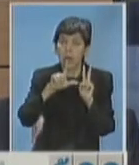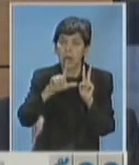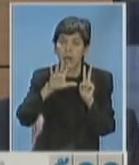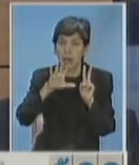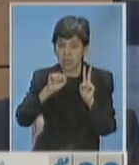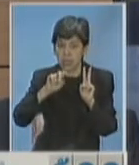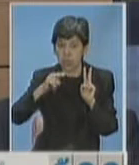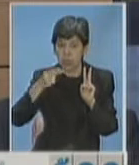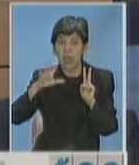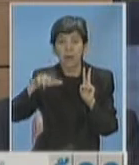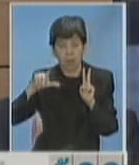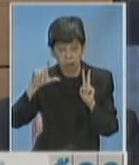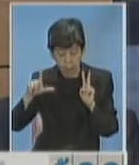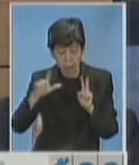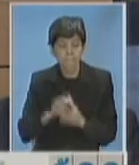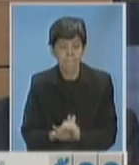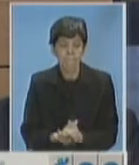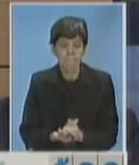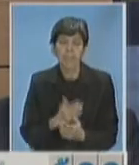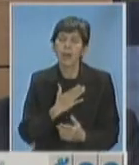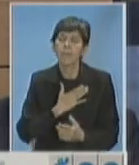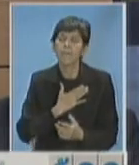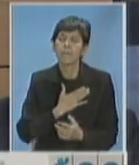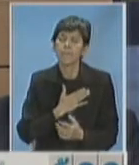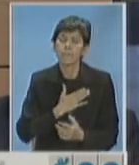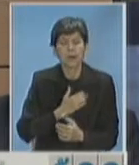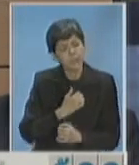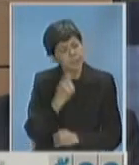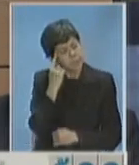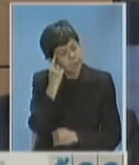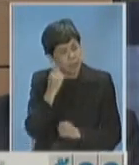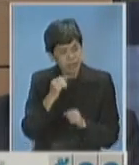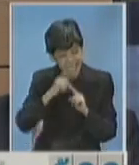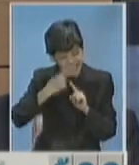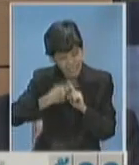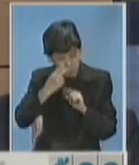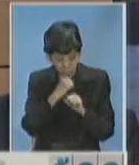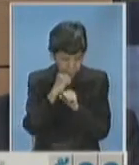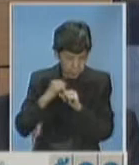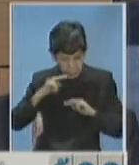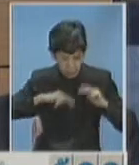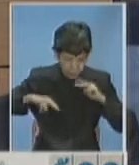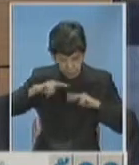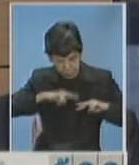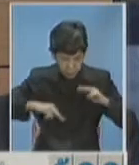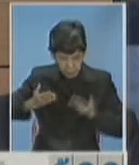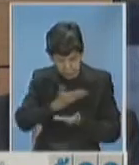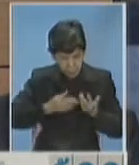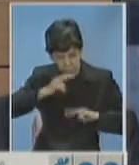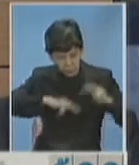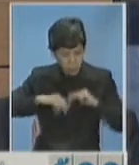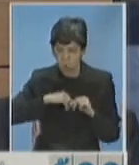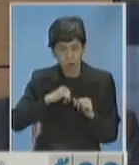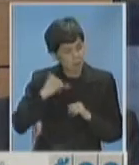2,525,000 ล้านท่านประธานครับผมได้นั่งพิจารณาตลอด2เดือนที่ผ่านมาและไม่เคยขา